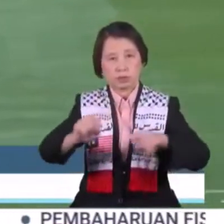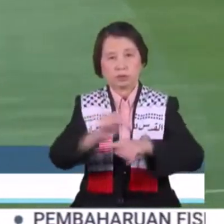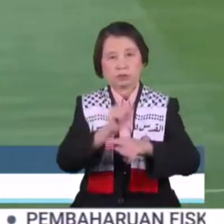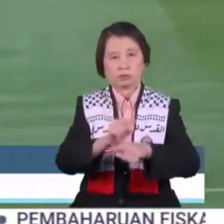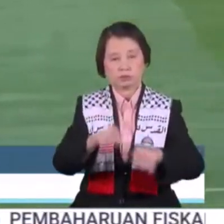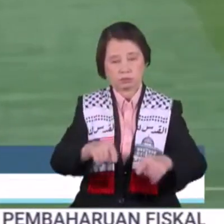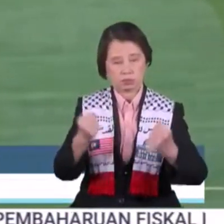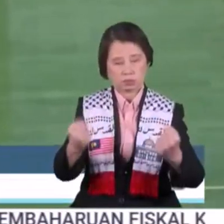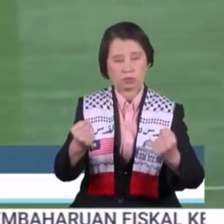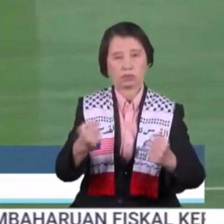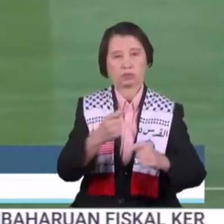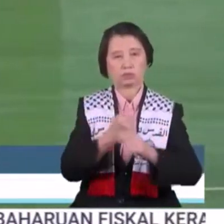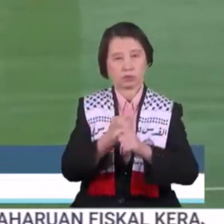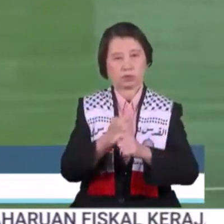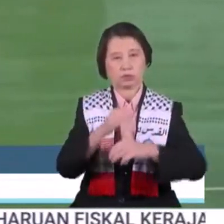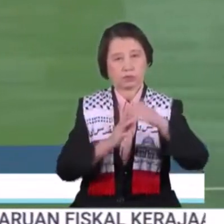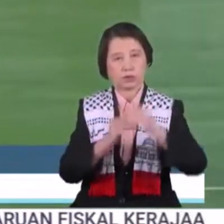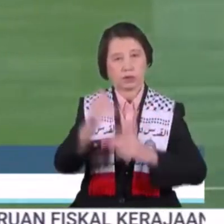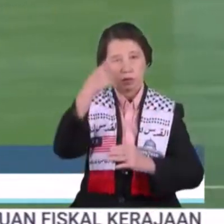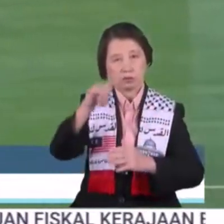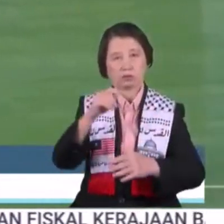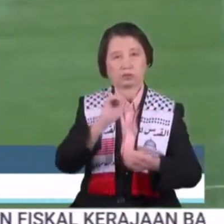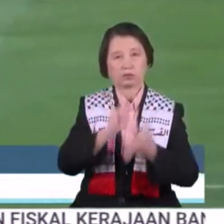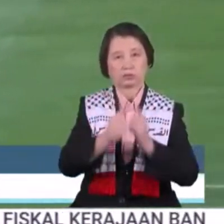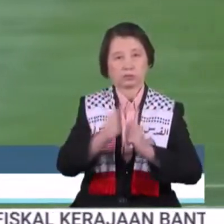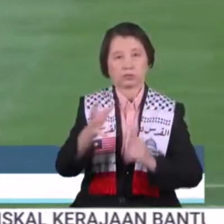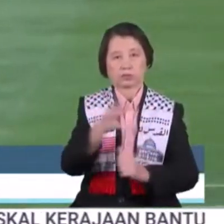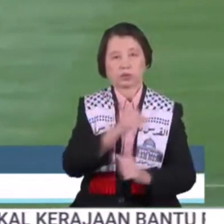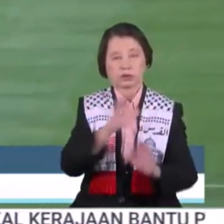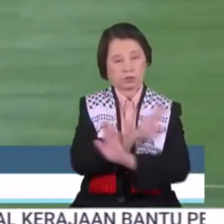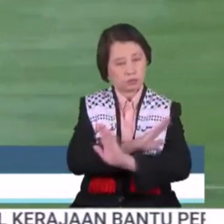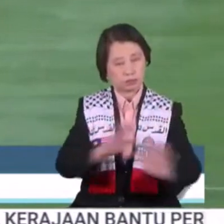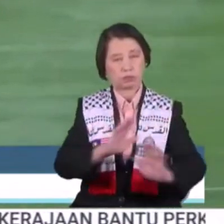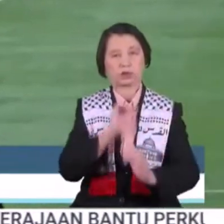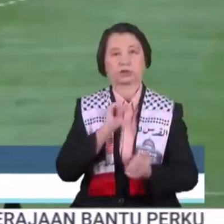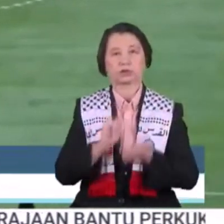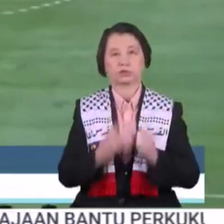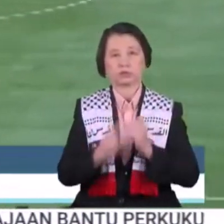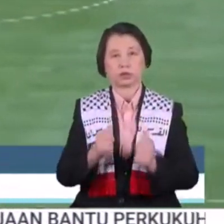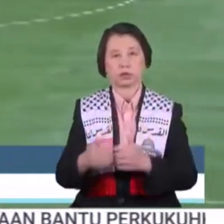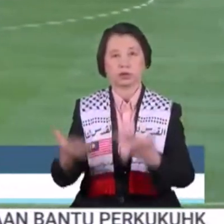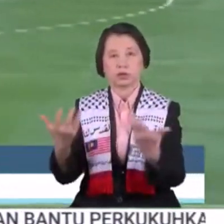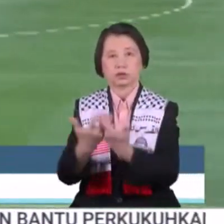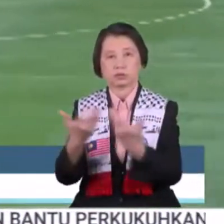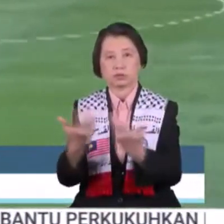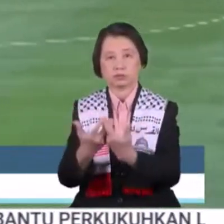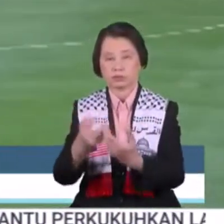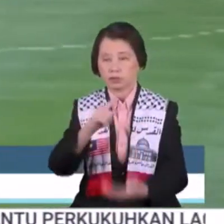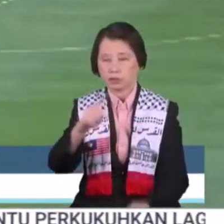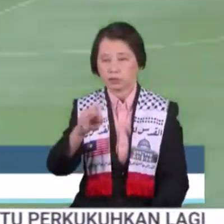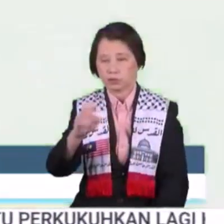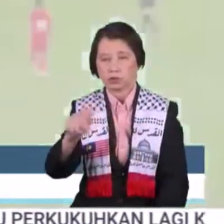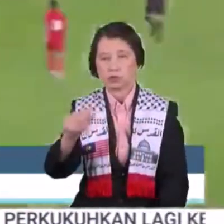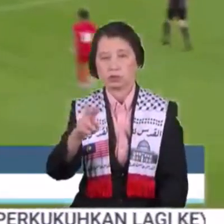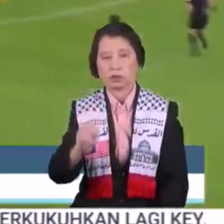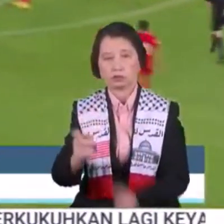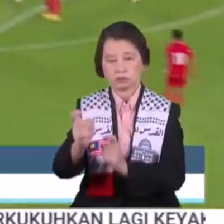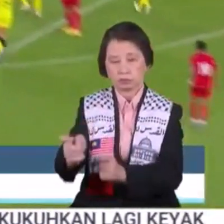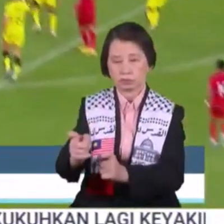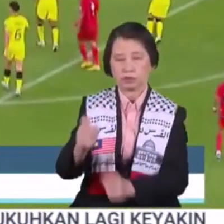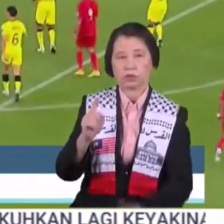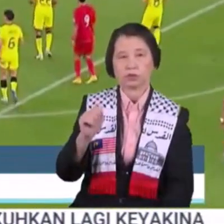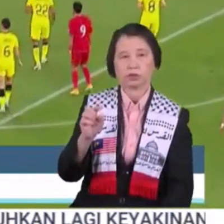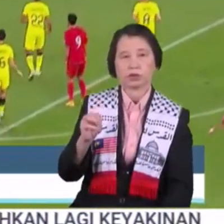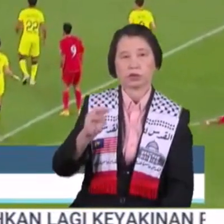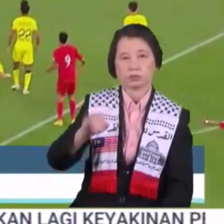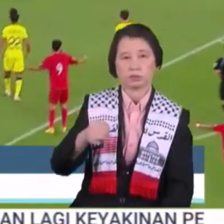yang berdaya tahan dan fleksibel untuk acara sukan dan bukan sukan. Sementara rumput Zion Zeosia yang didermakan oleh Tengku Ismail